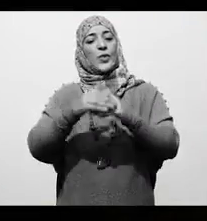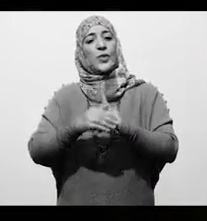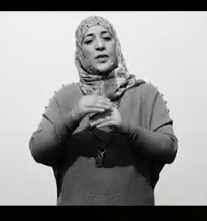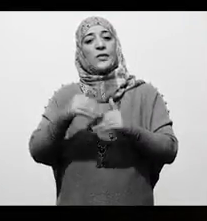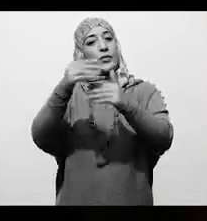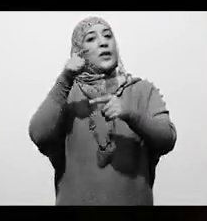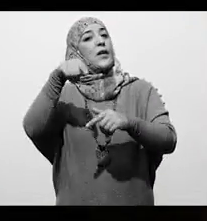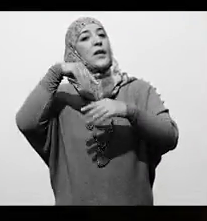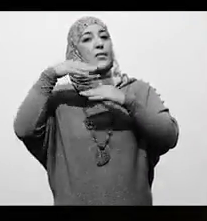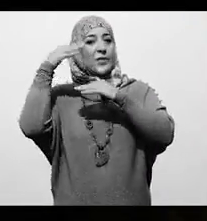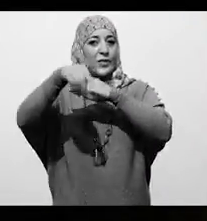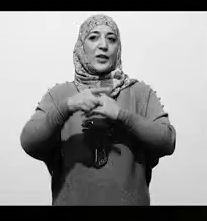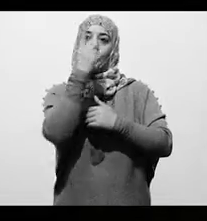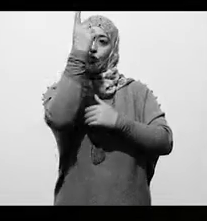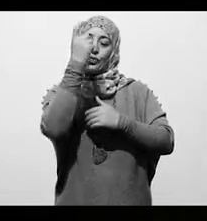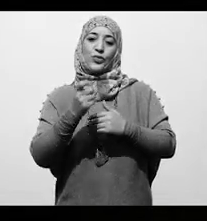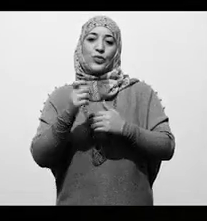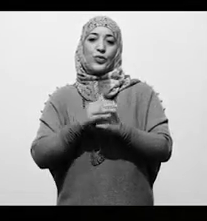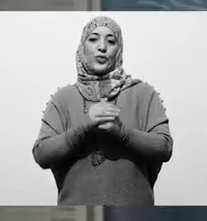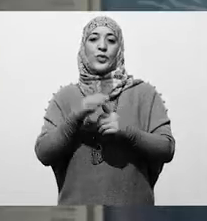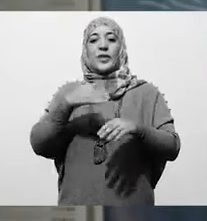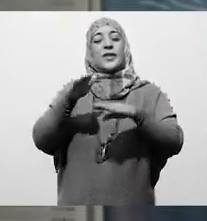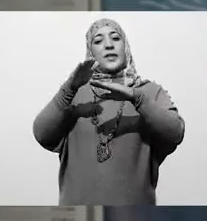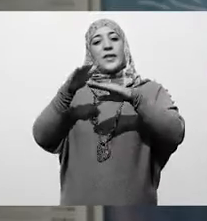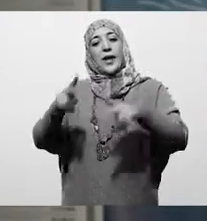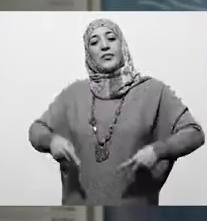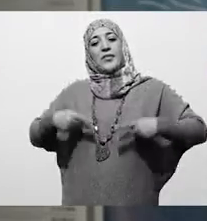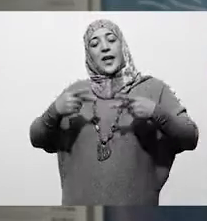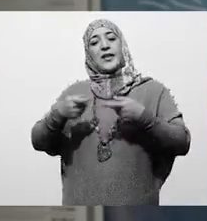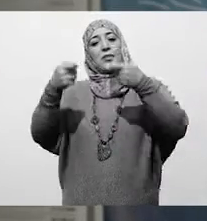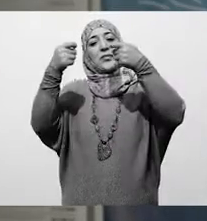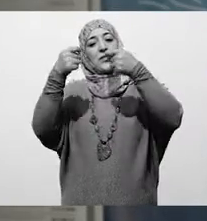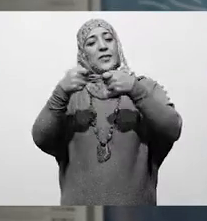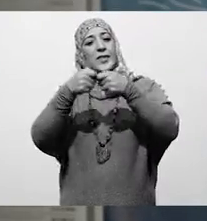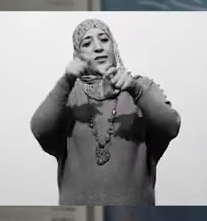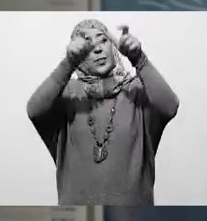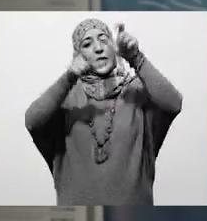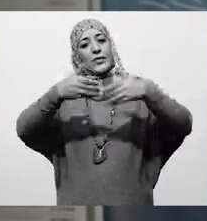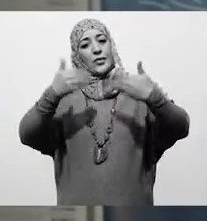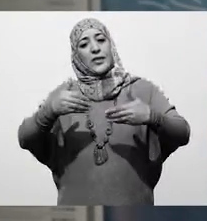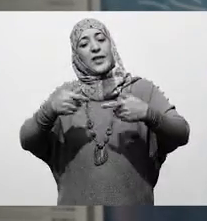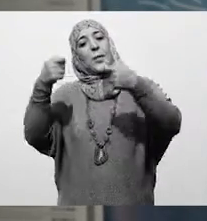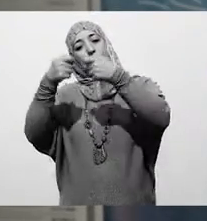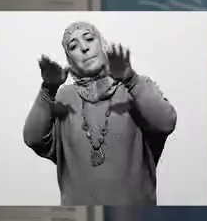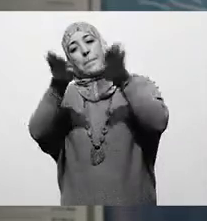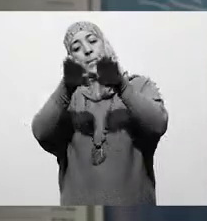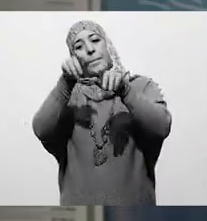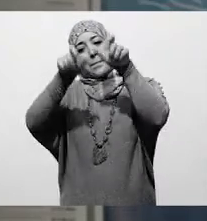jusqu'à avoir un jour une situation, voire on va dire des personnes